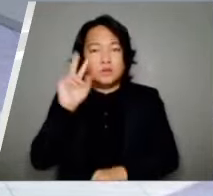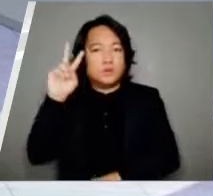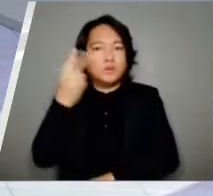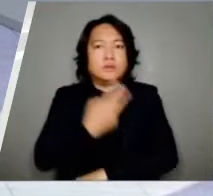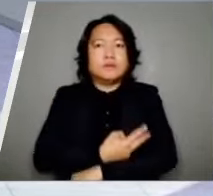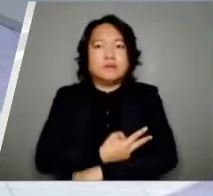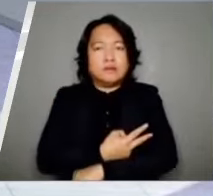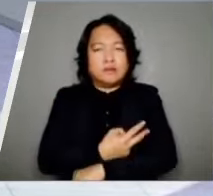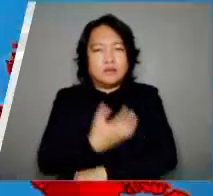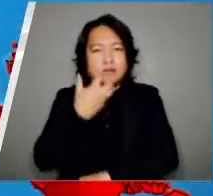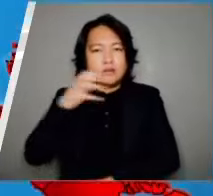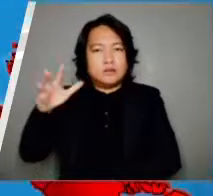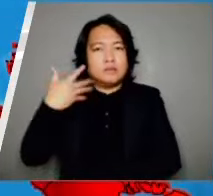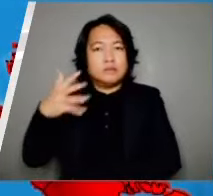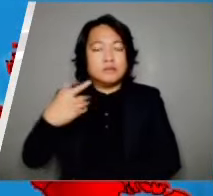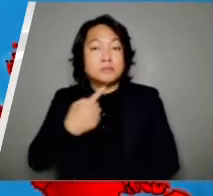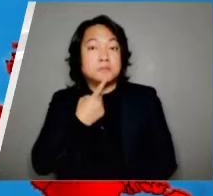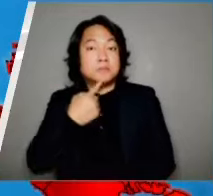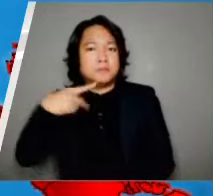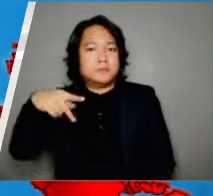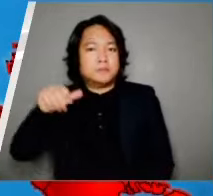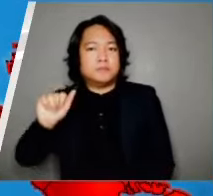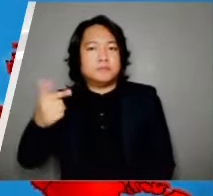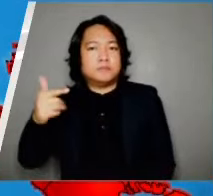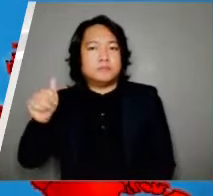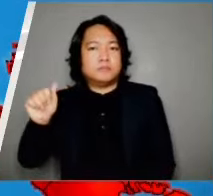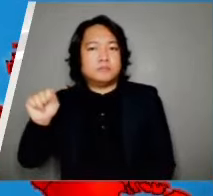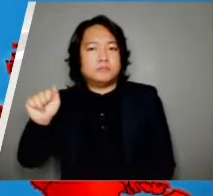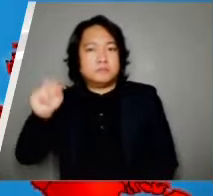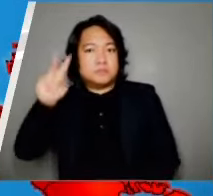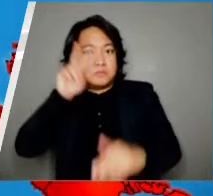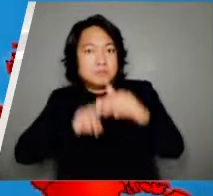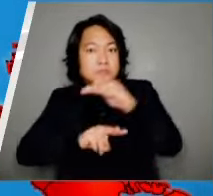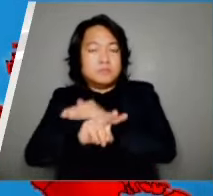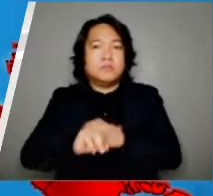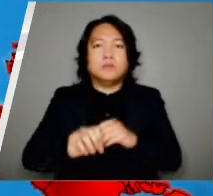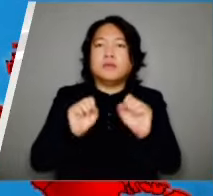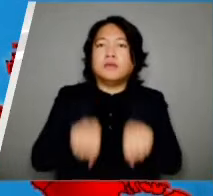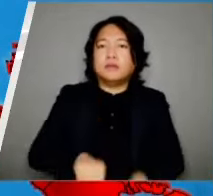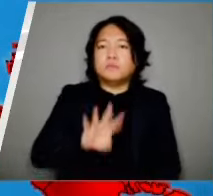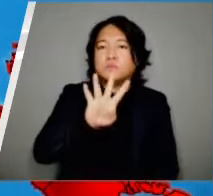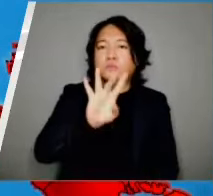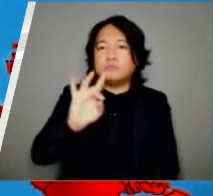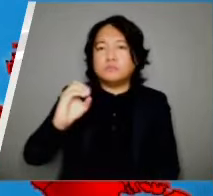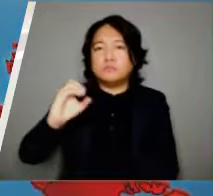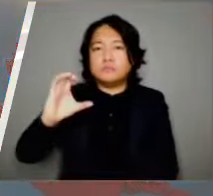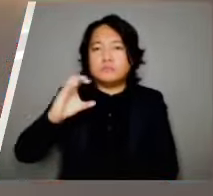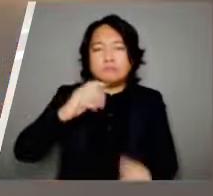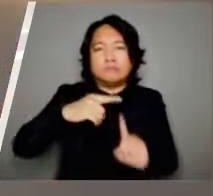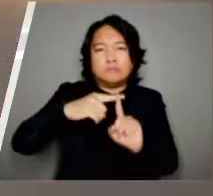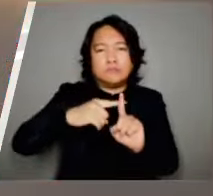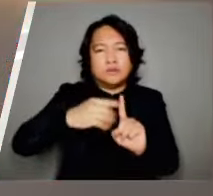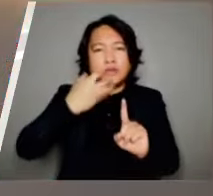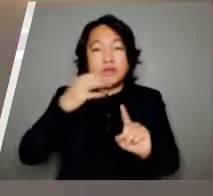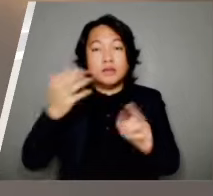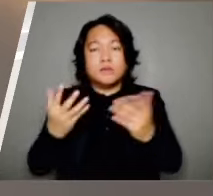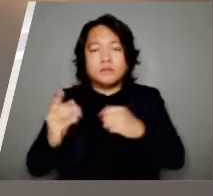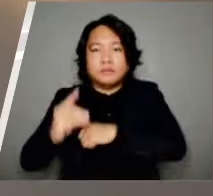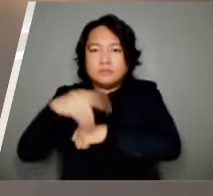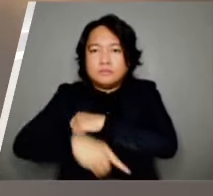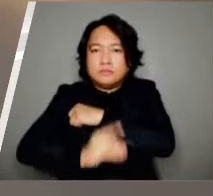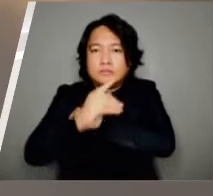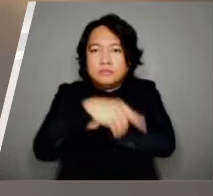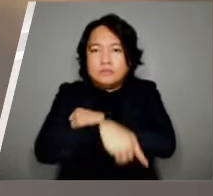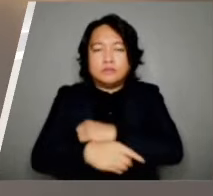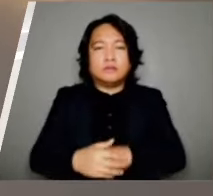PAGASA. Posibleng umabot sa 48 degrees Celsius ang heat index sa Dagupan. Nasa danger level din o